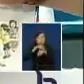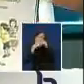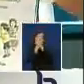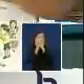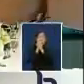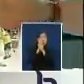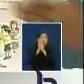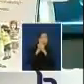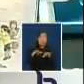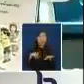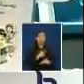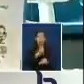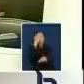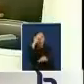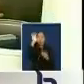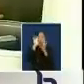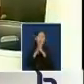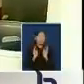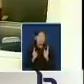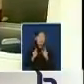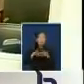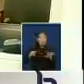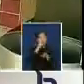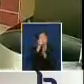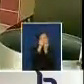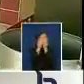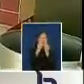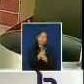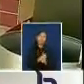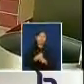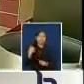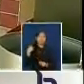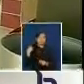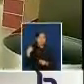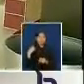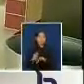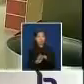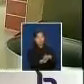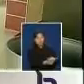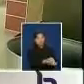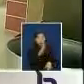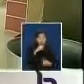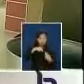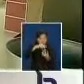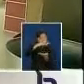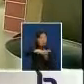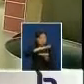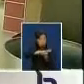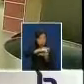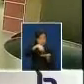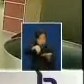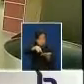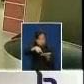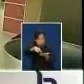ตนยังไงเด็กๆเขาจะชอบอันนี ้ครับขั้นตอนในการทำความสะอาดโรงเรียนแล้วครับคุณหมอครับว่าพอโรงเรียนนั้นพบเด็กติดเชื้อแล้วเนี่ย